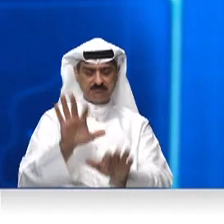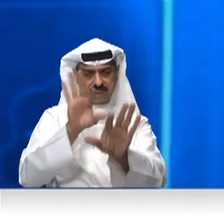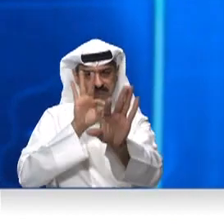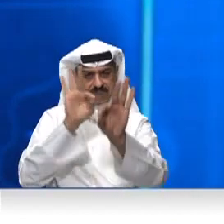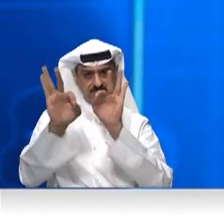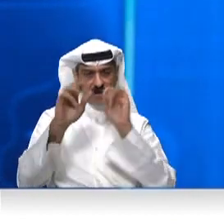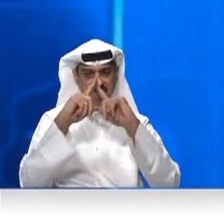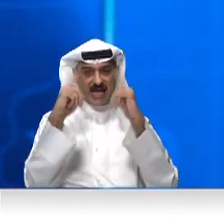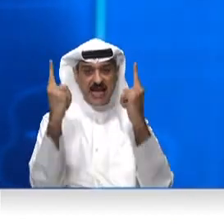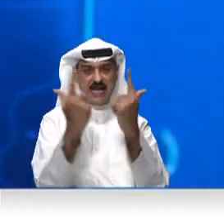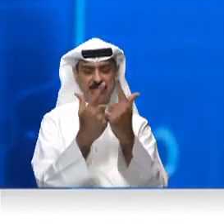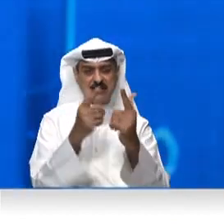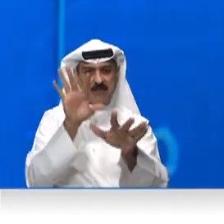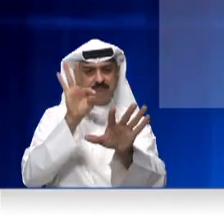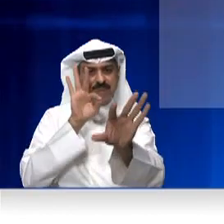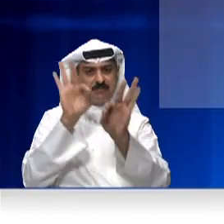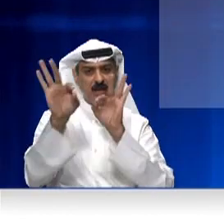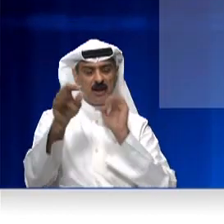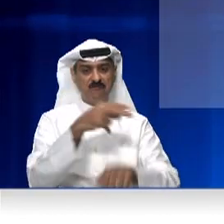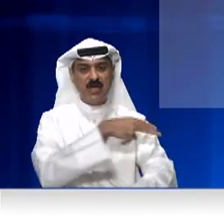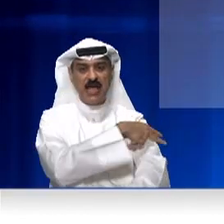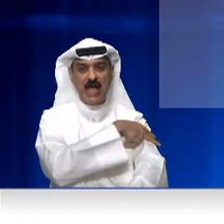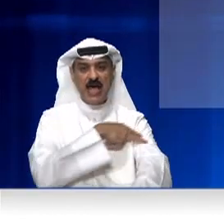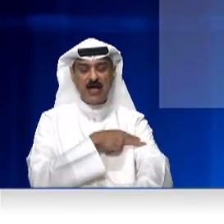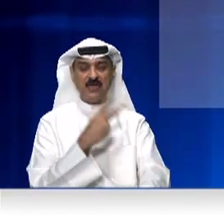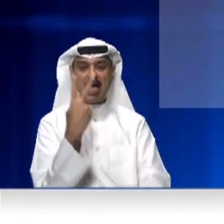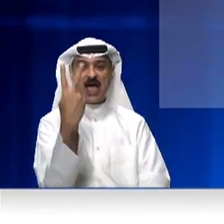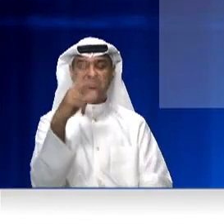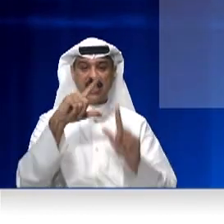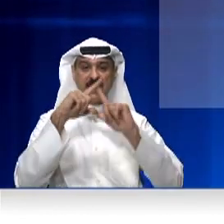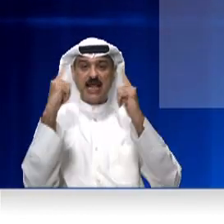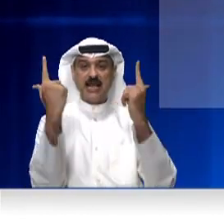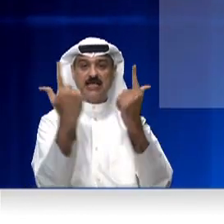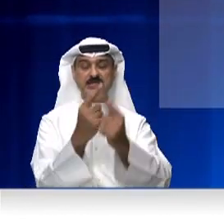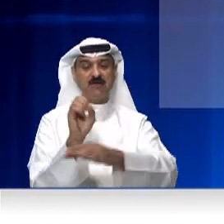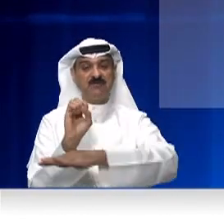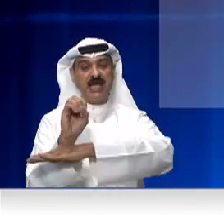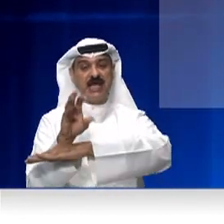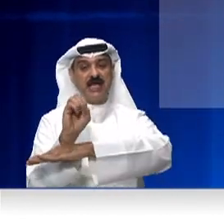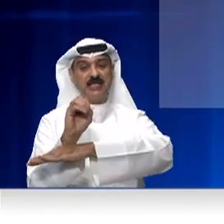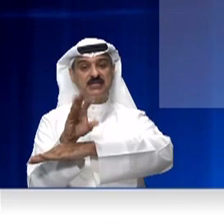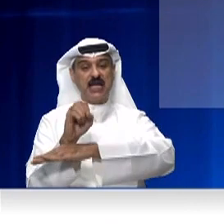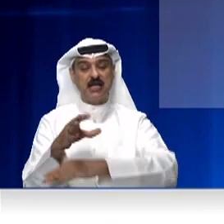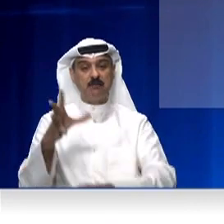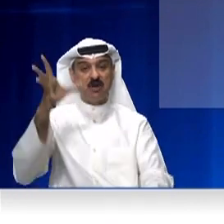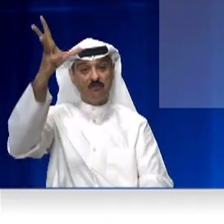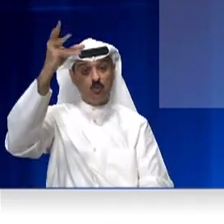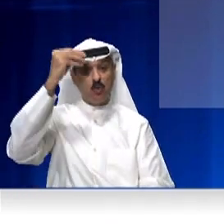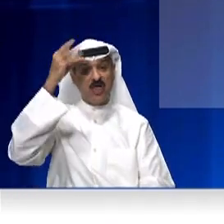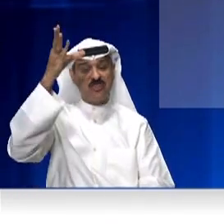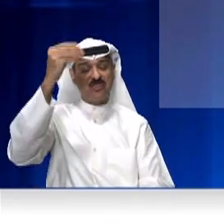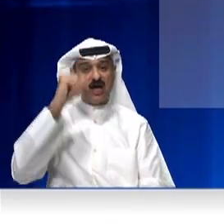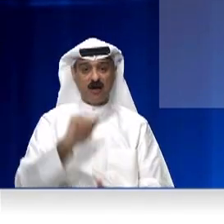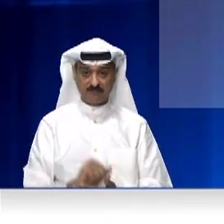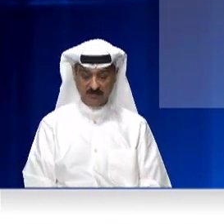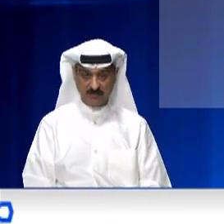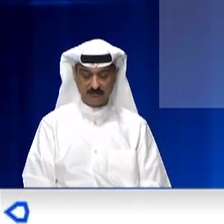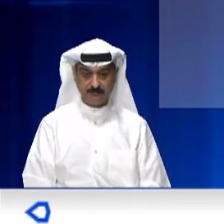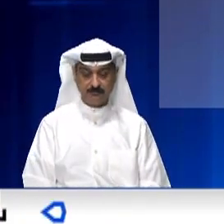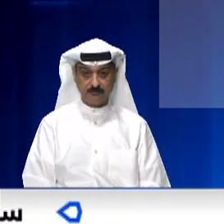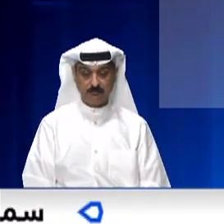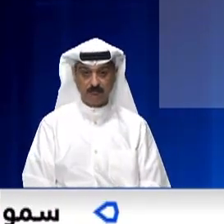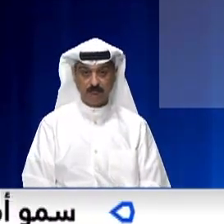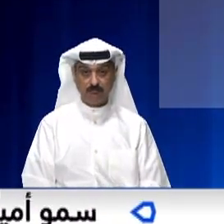الدائمة بانتخاب أعضاء لجنتين: شؤون التعليم والثقافة والإرشاد، الشؤون